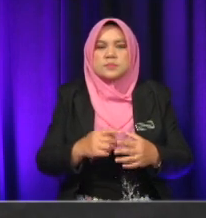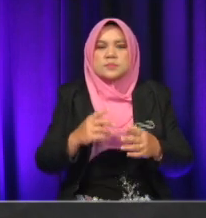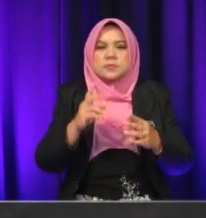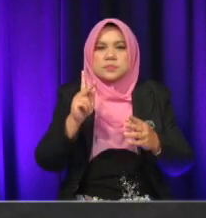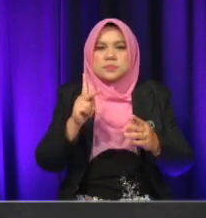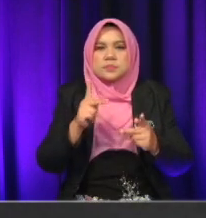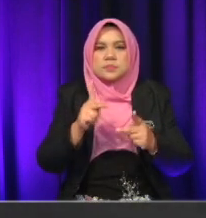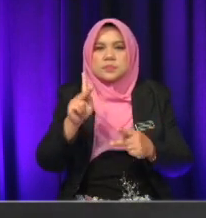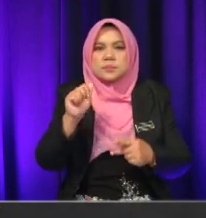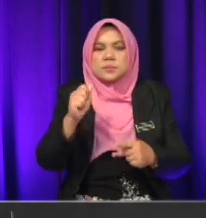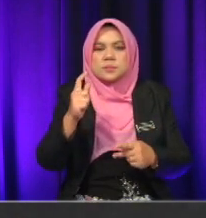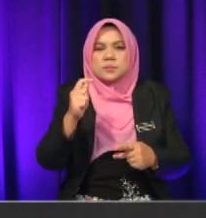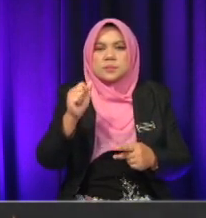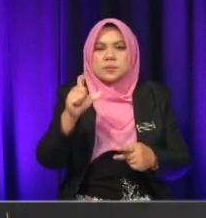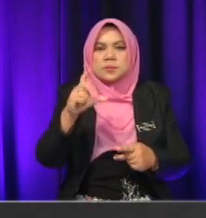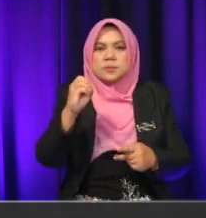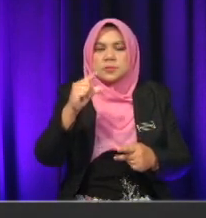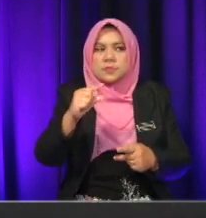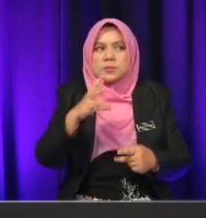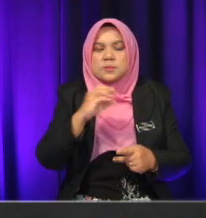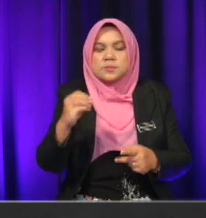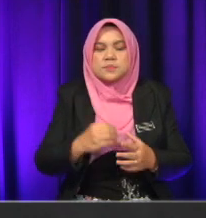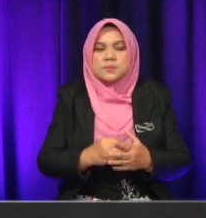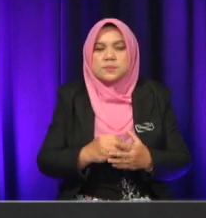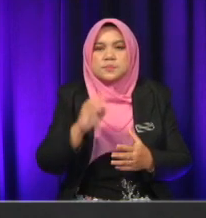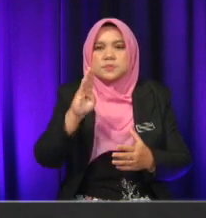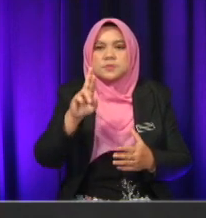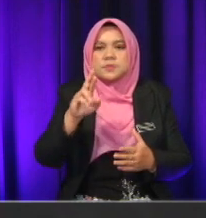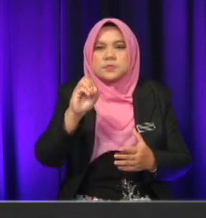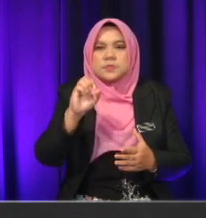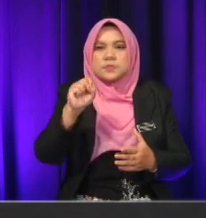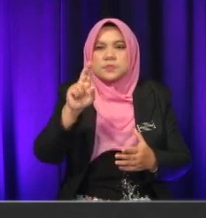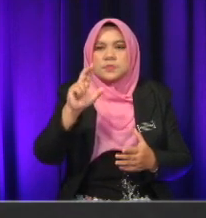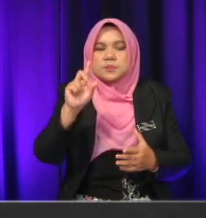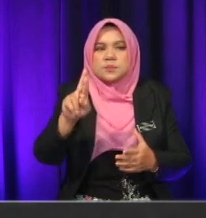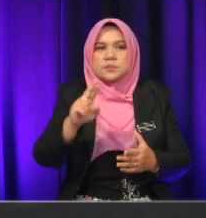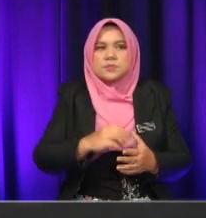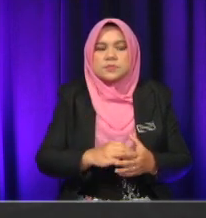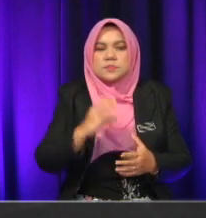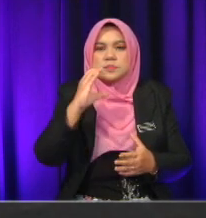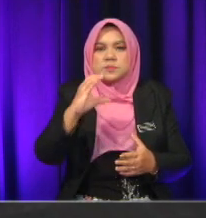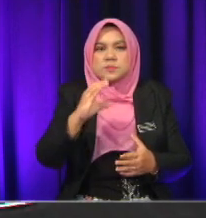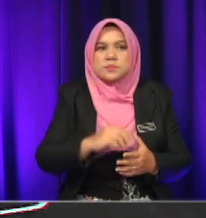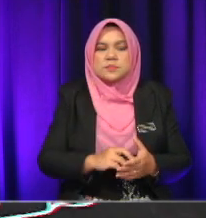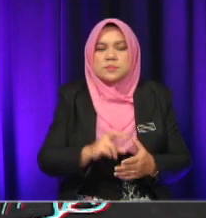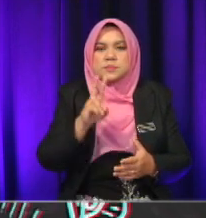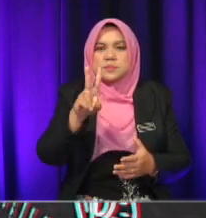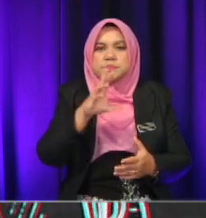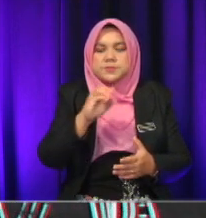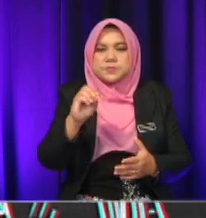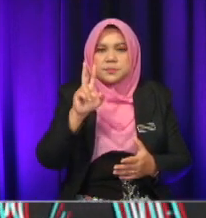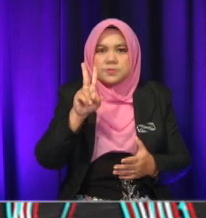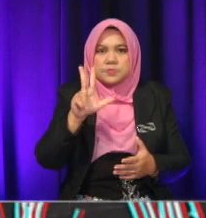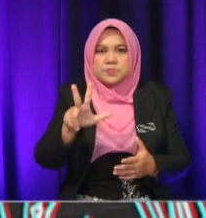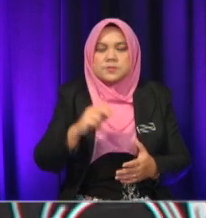lah ialah pilihannya. Jadi media cetak ni ialah C, 2 dan 3. Betul ke, Cikgu? Kita tengok